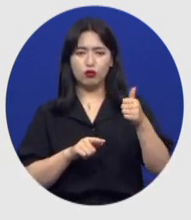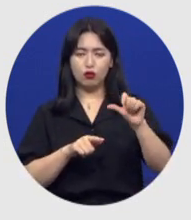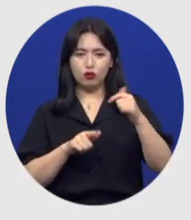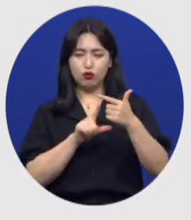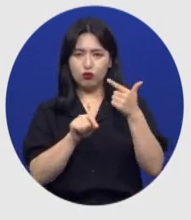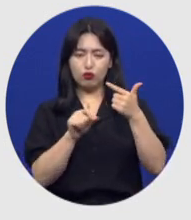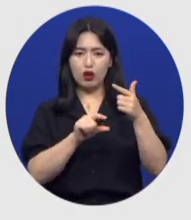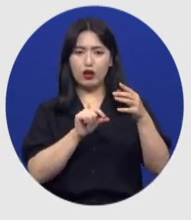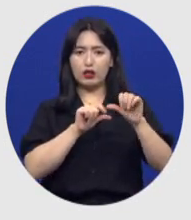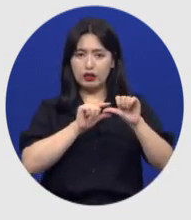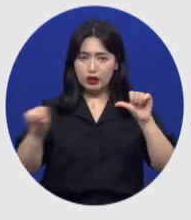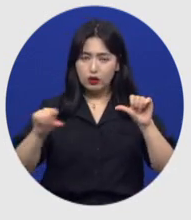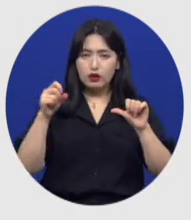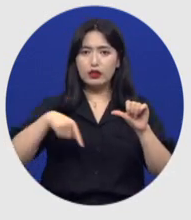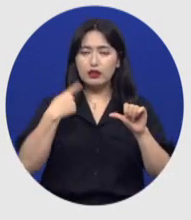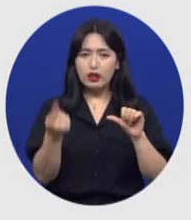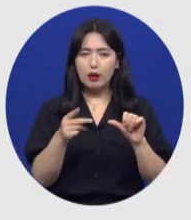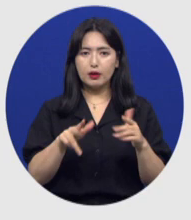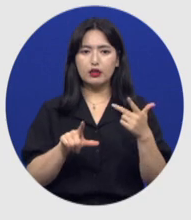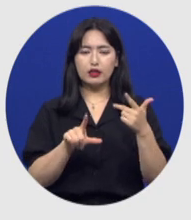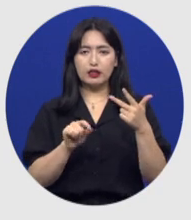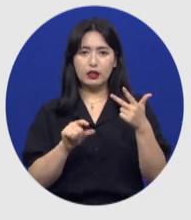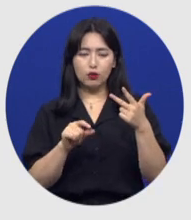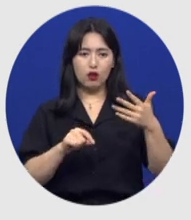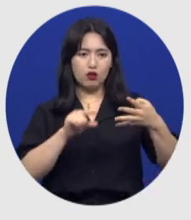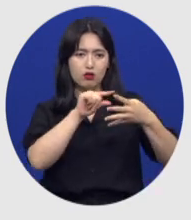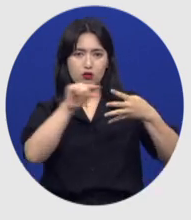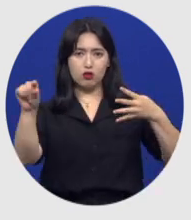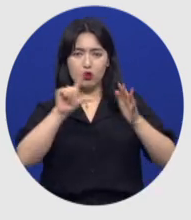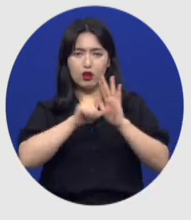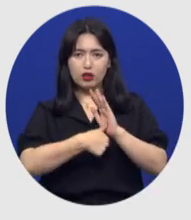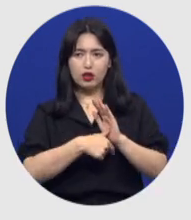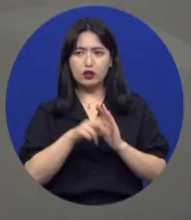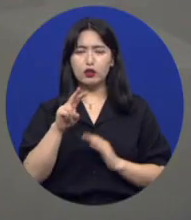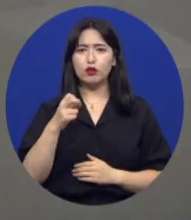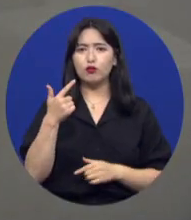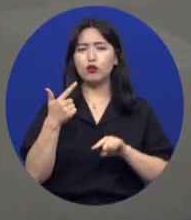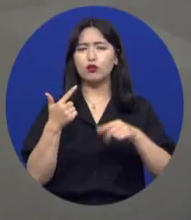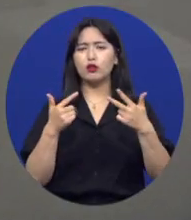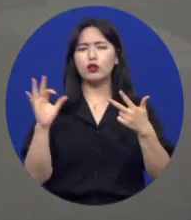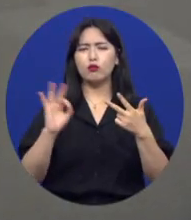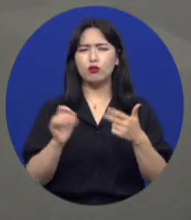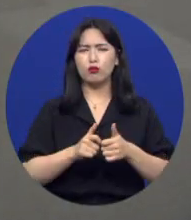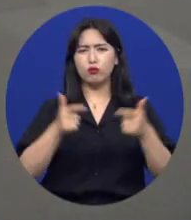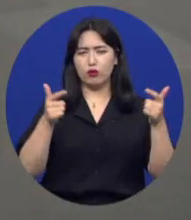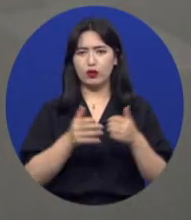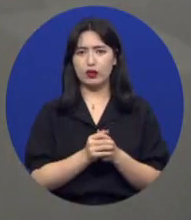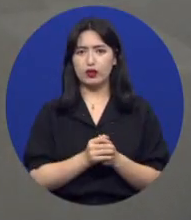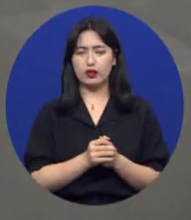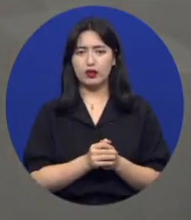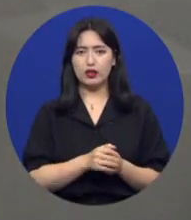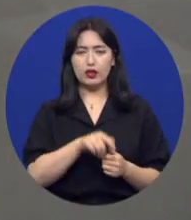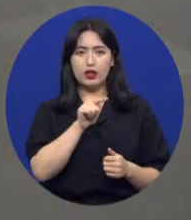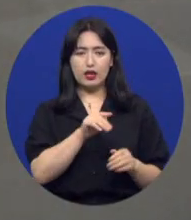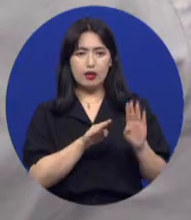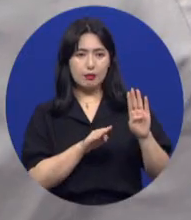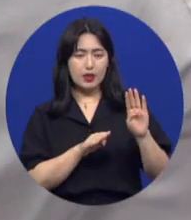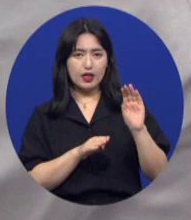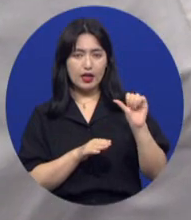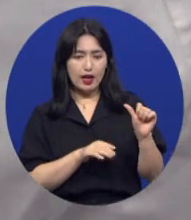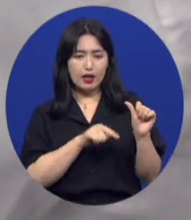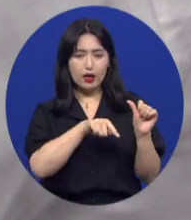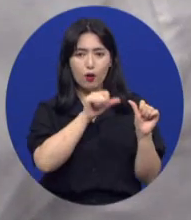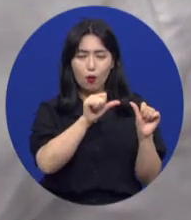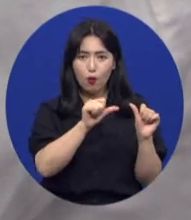7월 첫째 주에는 26.7% 로 세 배로 늘었습니다 ba 오는 bae 보다 전파 속도가